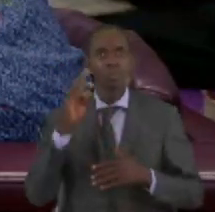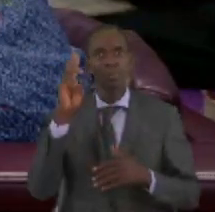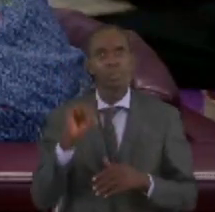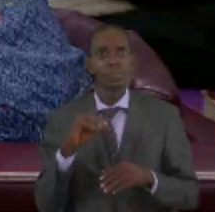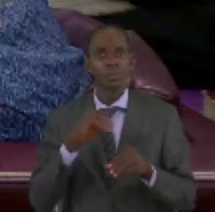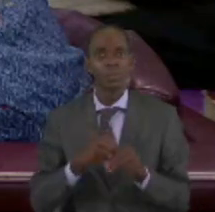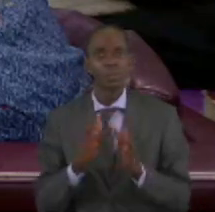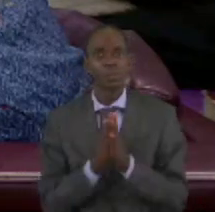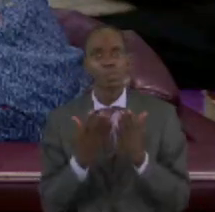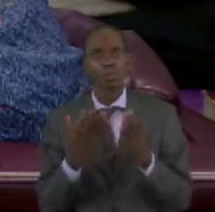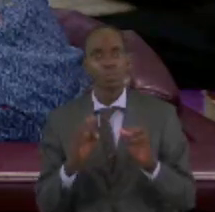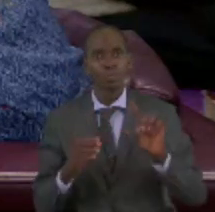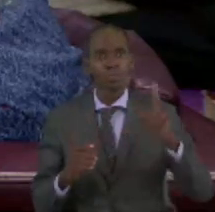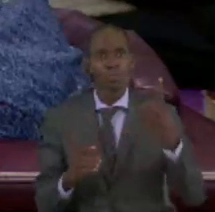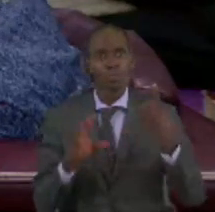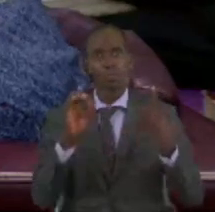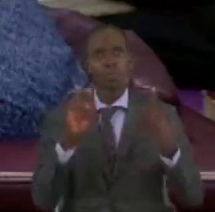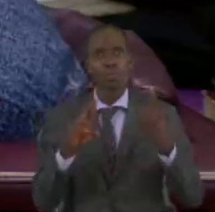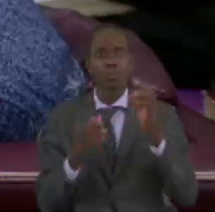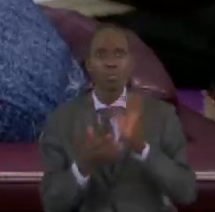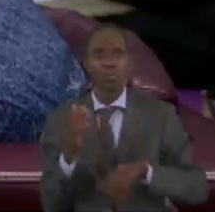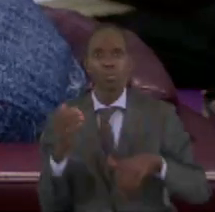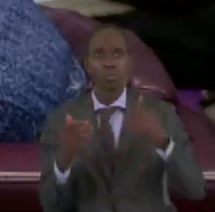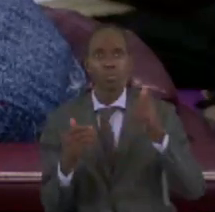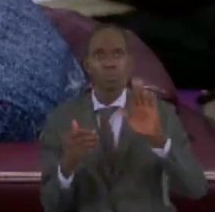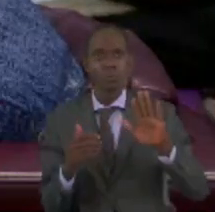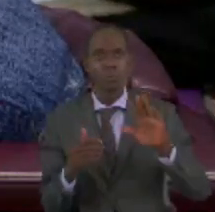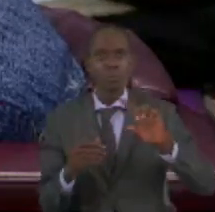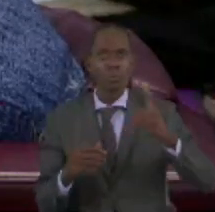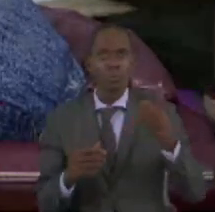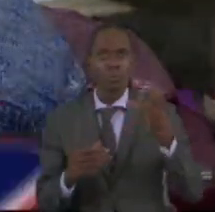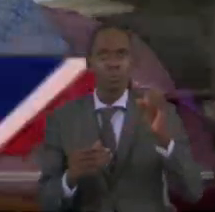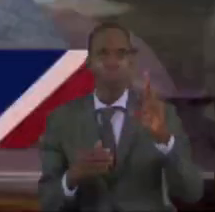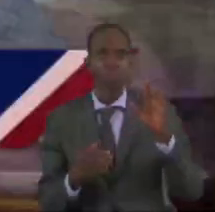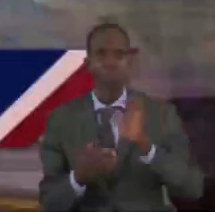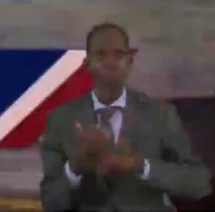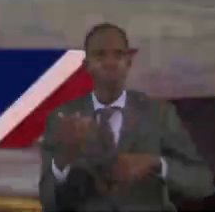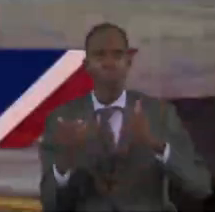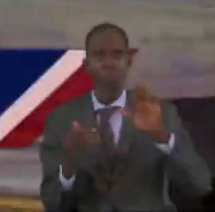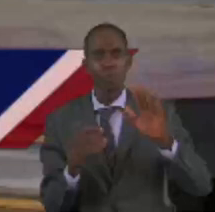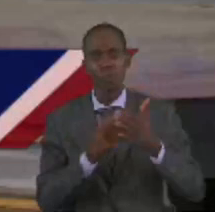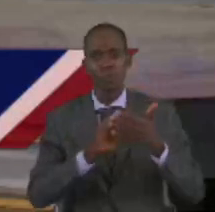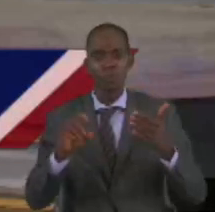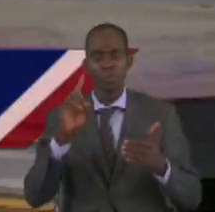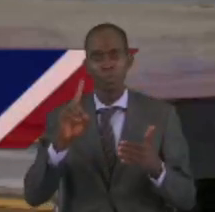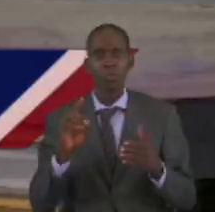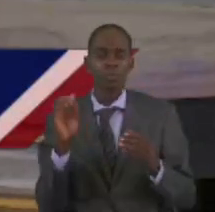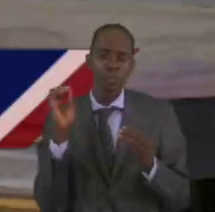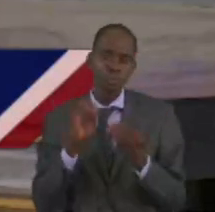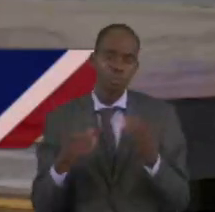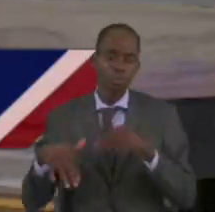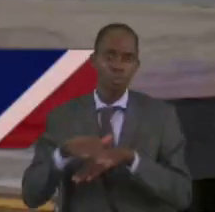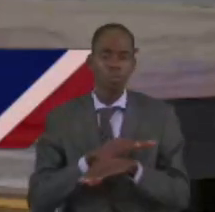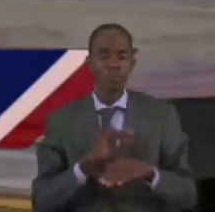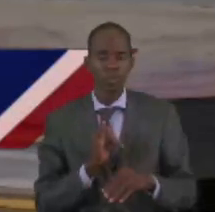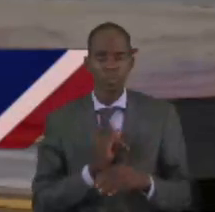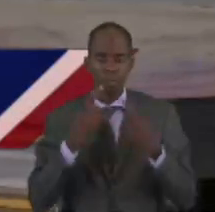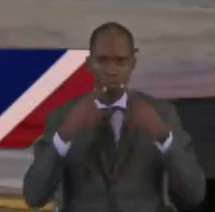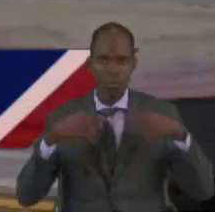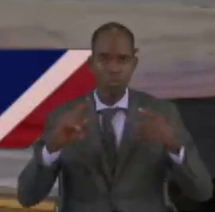lui plaisions. 1 Corinthiens 15, verset 1. Je vous rappelle,